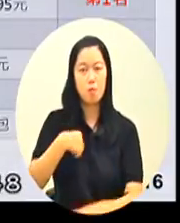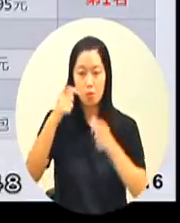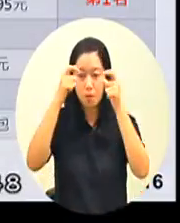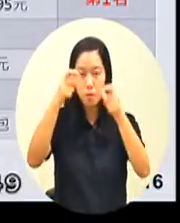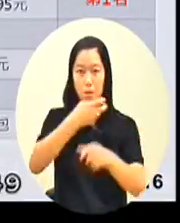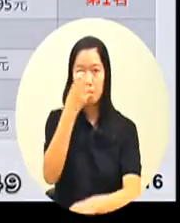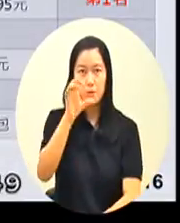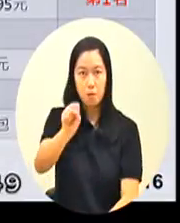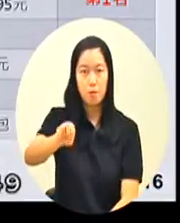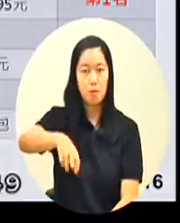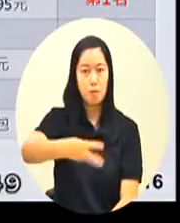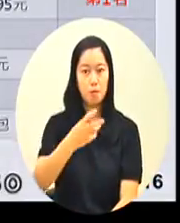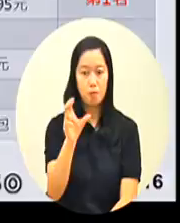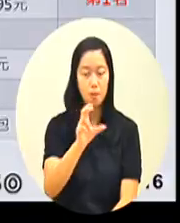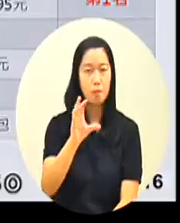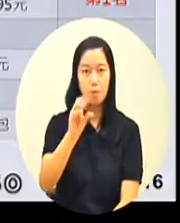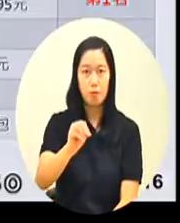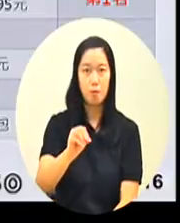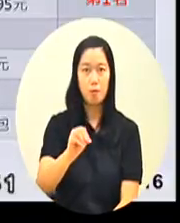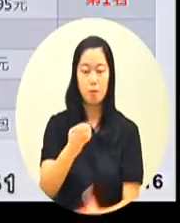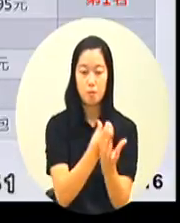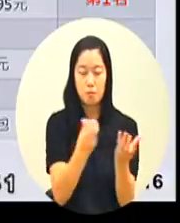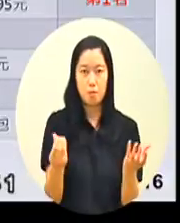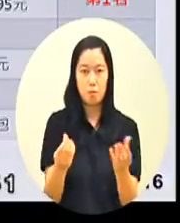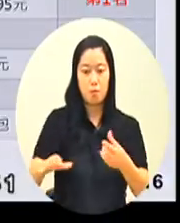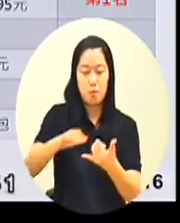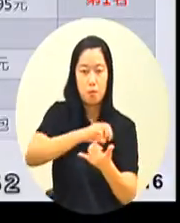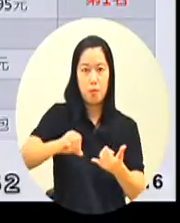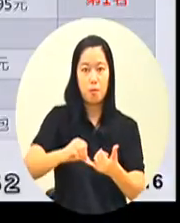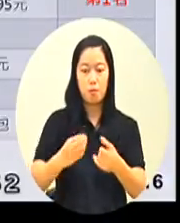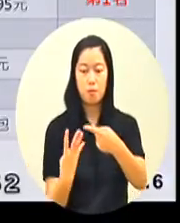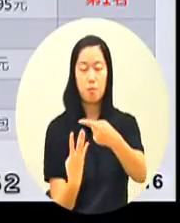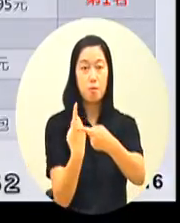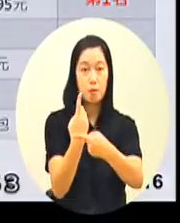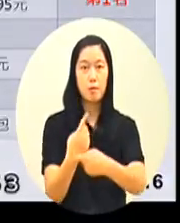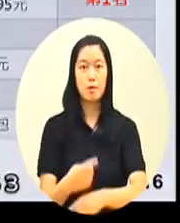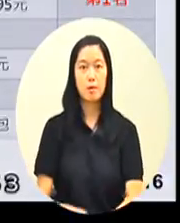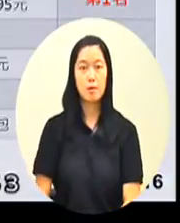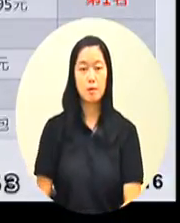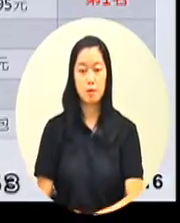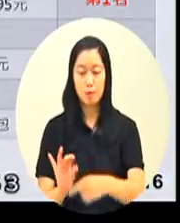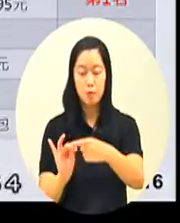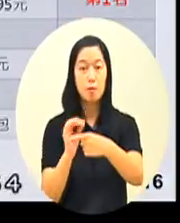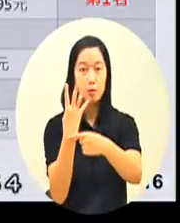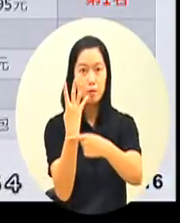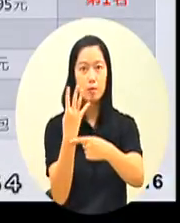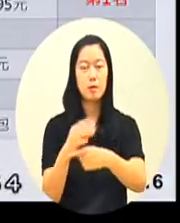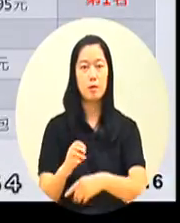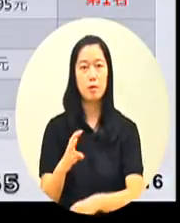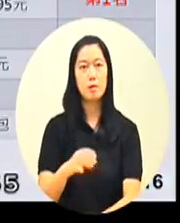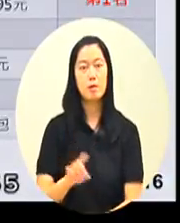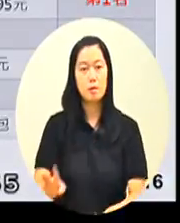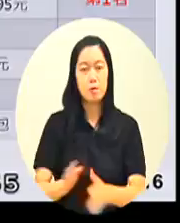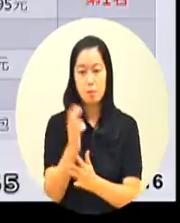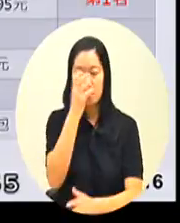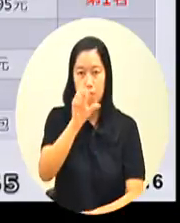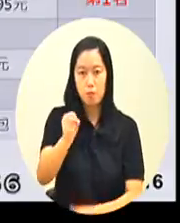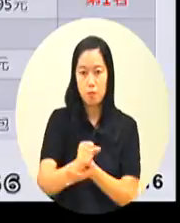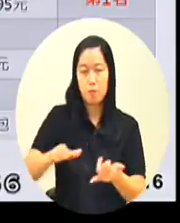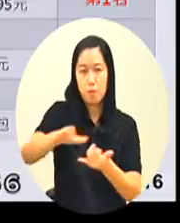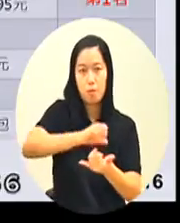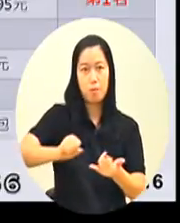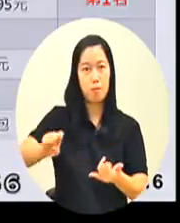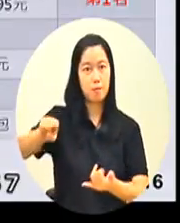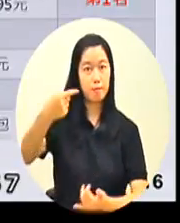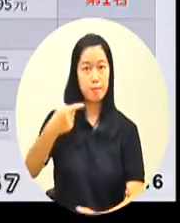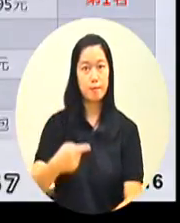到370万包，占了全国的40%，也就是目前这个查缉绩效是全国占